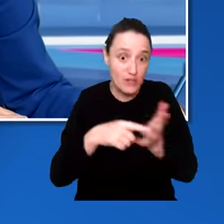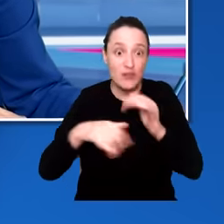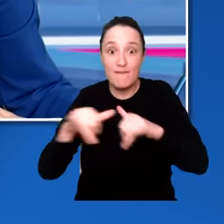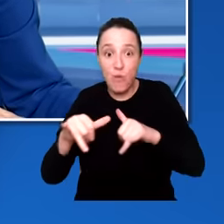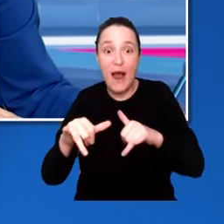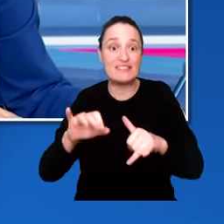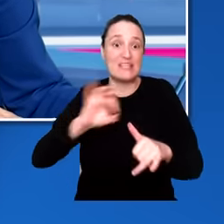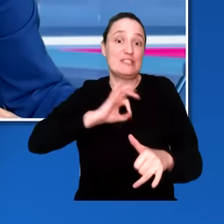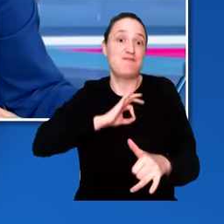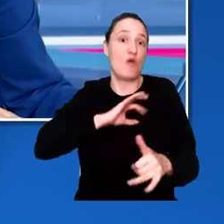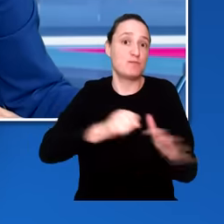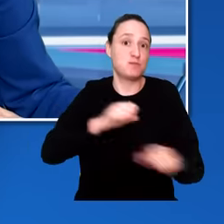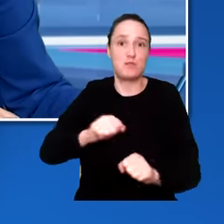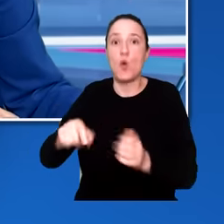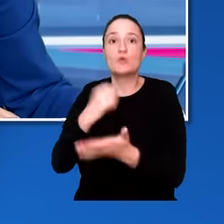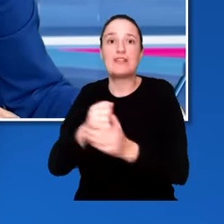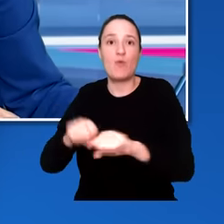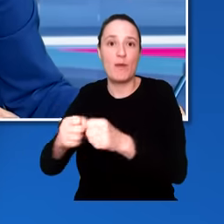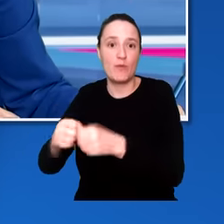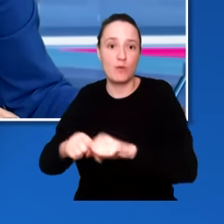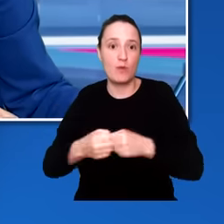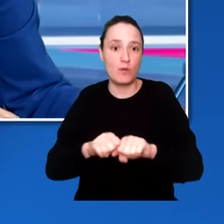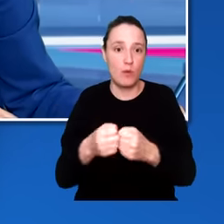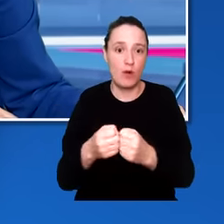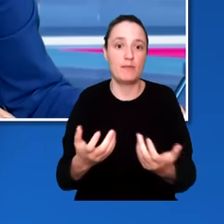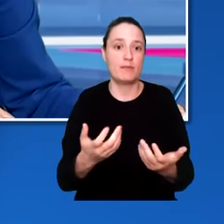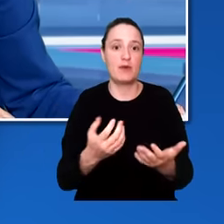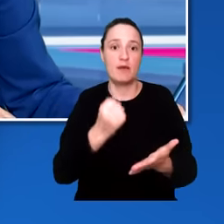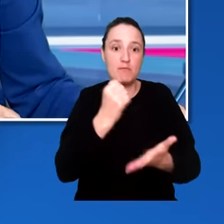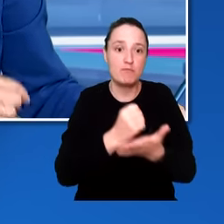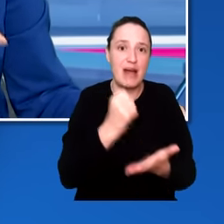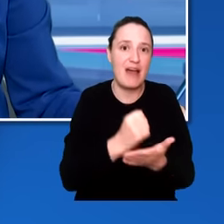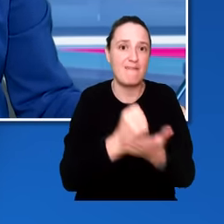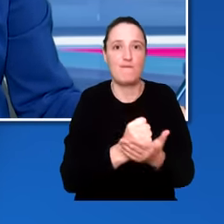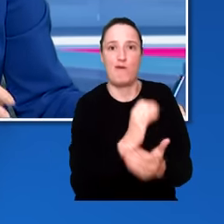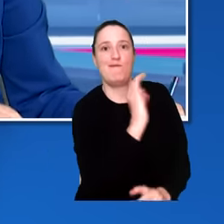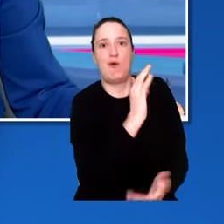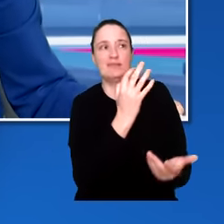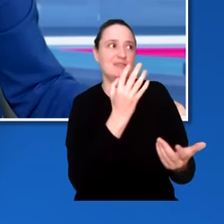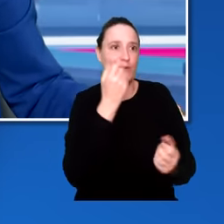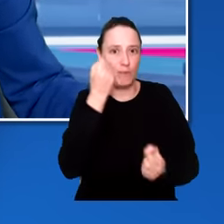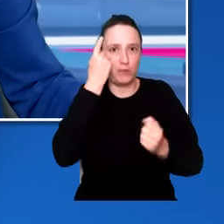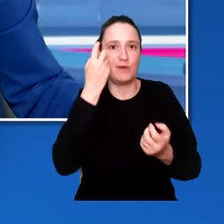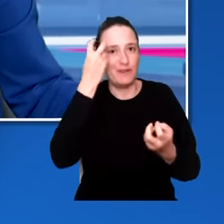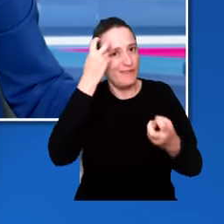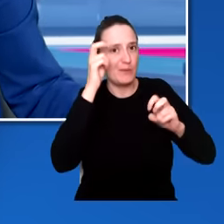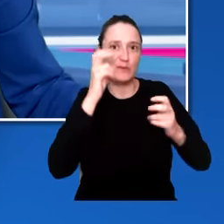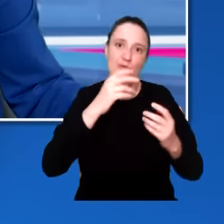łamie ustawy, działa prawem kaduka, wszystko to... No ale to za to,